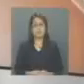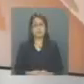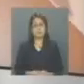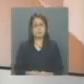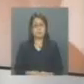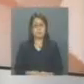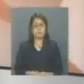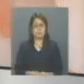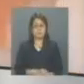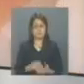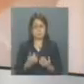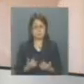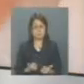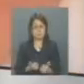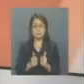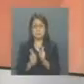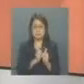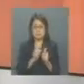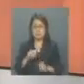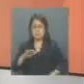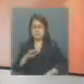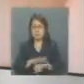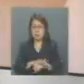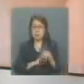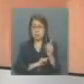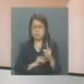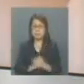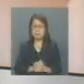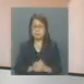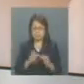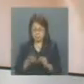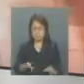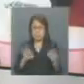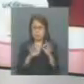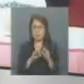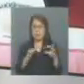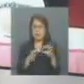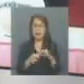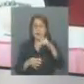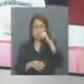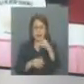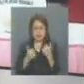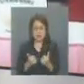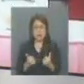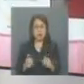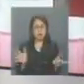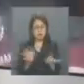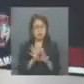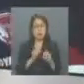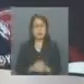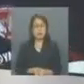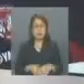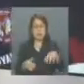วันนี้จะเป็นการแข่งขันฟุตบอลต้องถือว่าเป็นเกมบิ๊กแมตช์นะคะในเกมไทยคม FA ครับรอบชิงชนะเลิศค่ะระหว่างเมืองทองจะเ